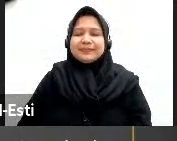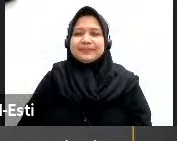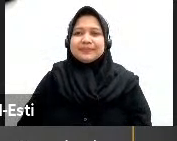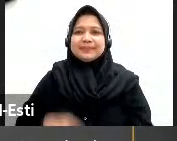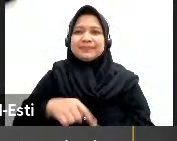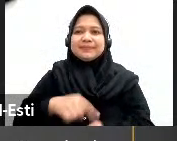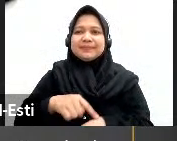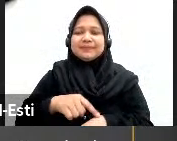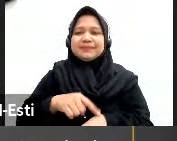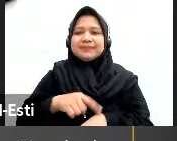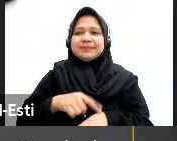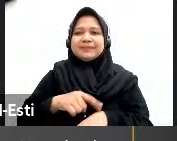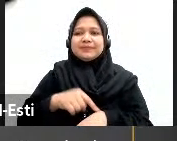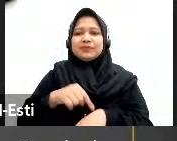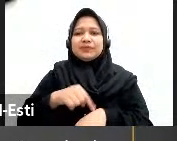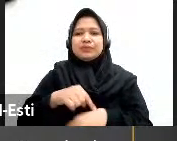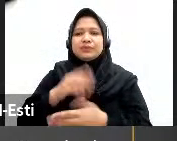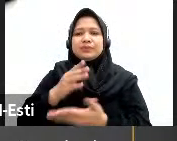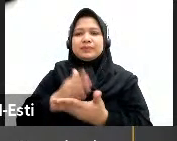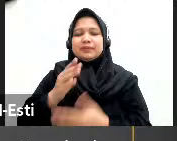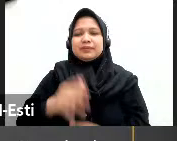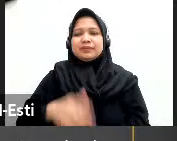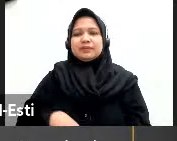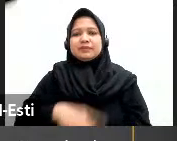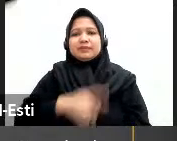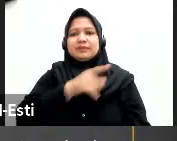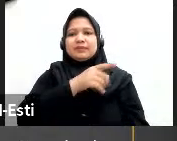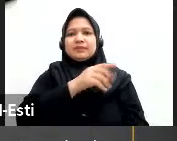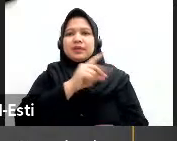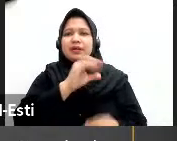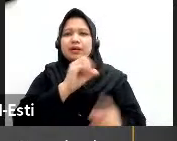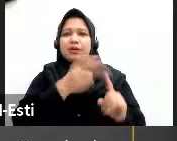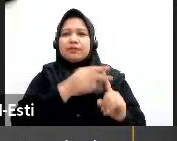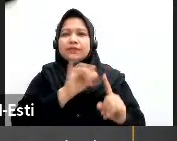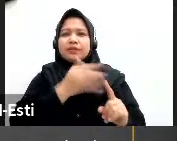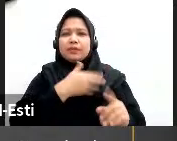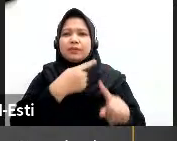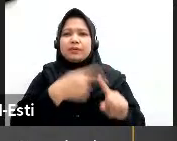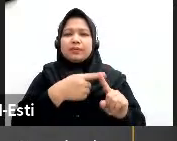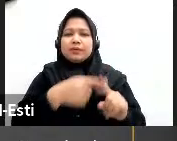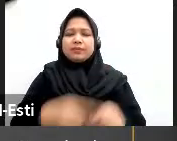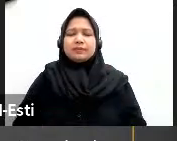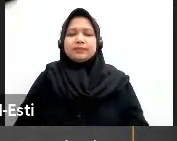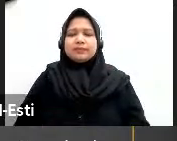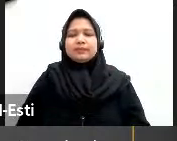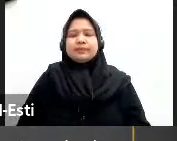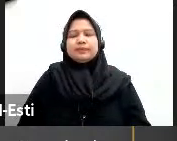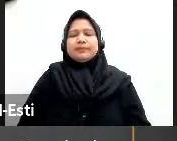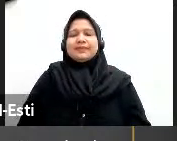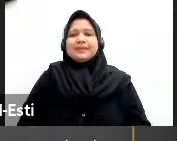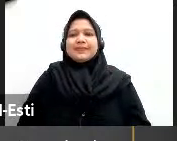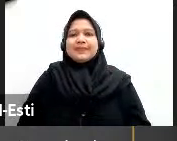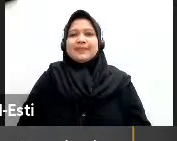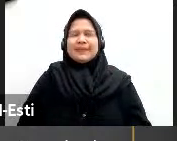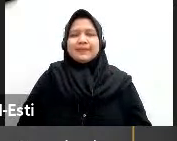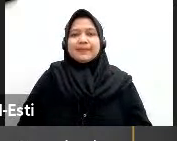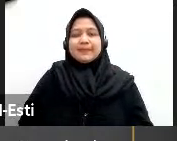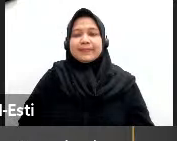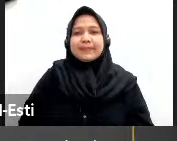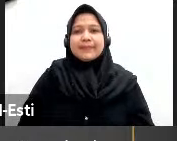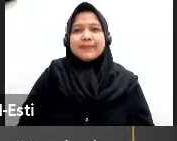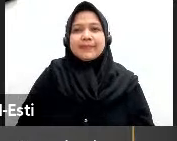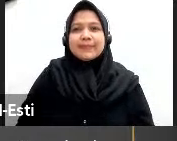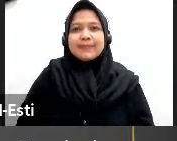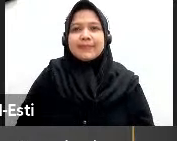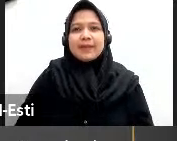Anthony ada tambahan dari Mas Rofi geng Oke oh yes mohon izin